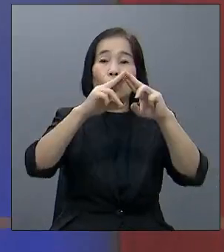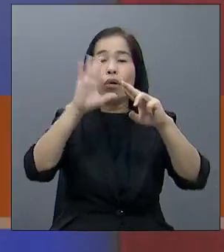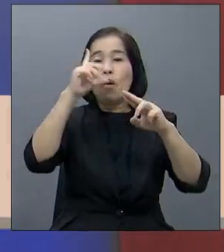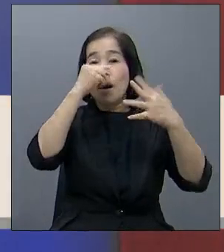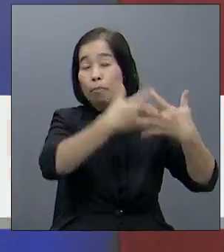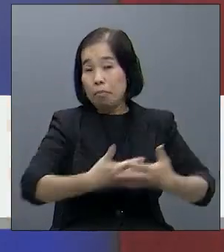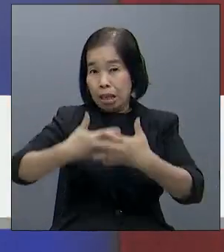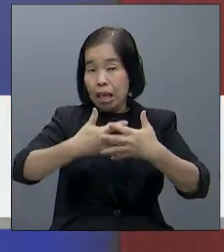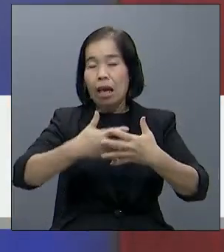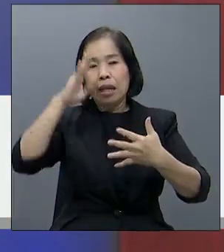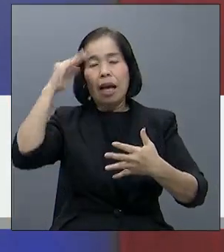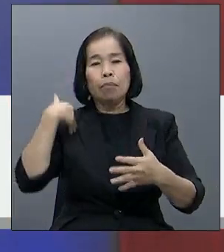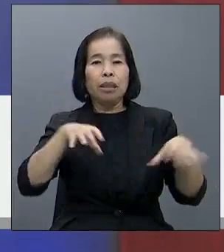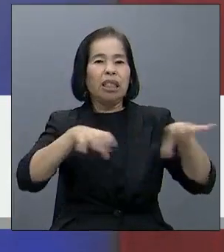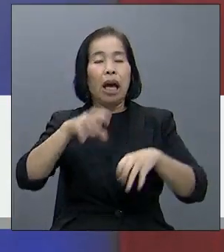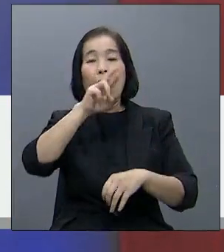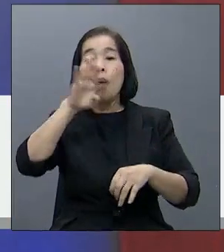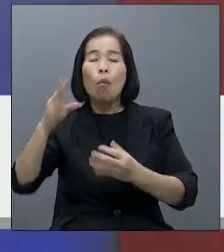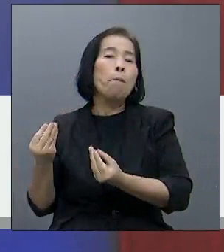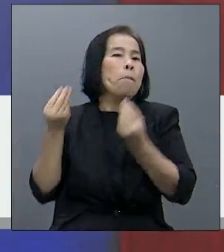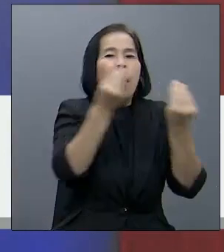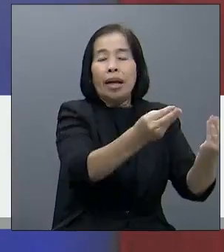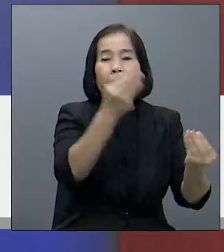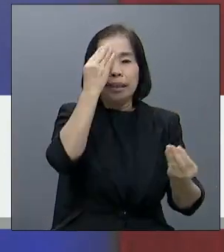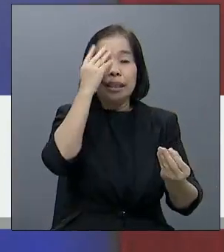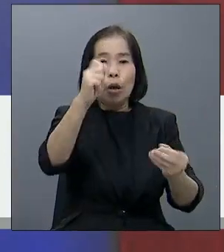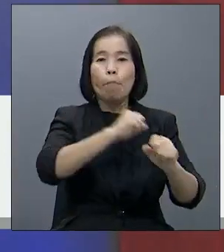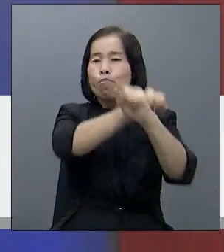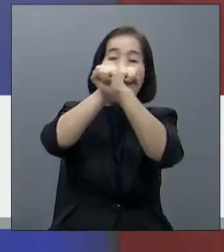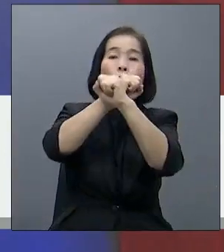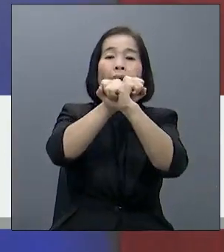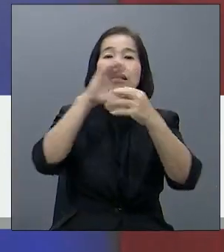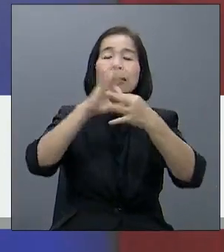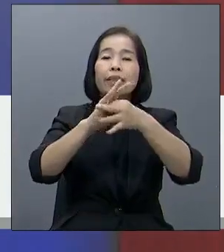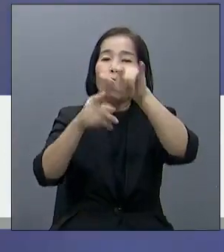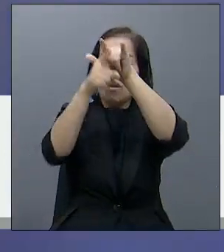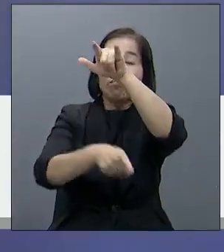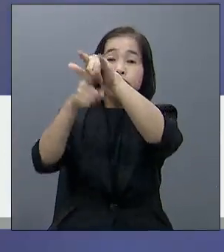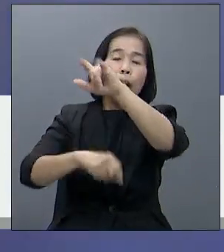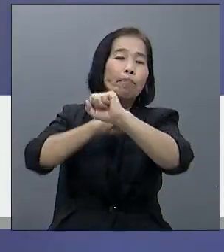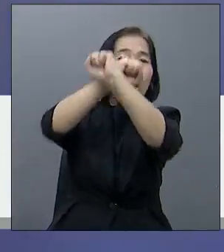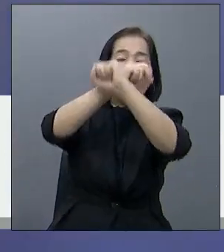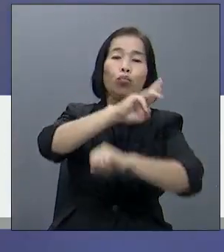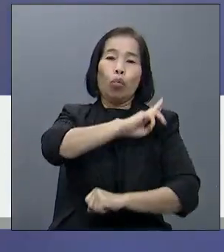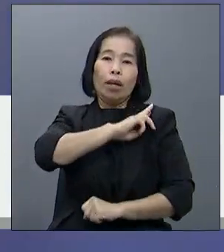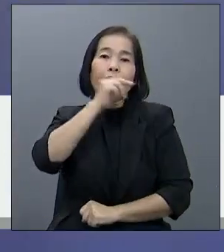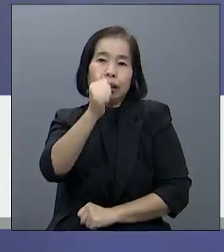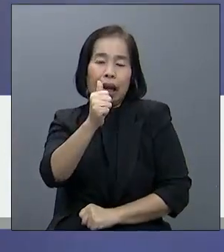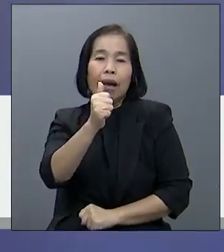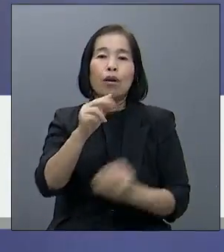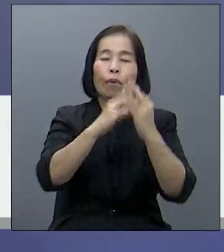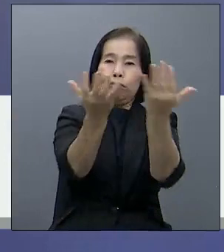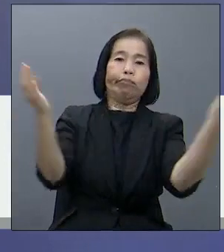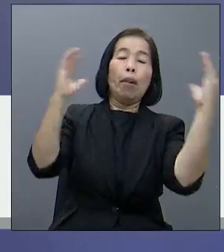เตรียมจัดส่งระบบป้องกันภัยทางอากาศไนโดมไปให้อิสราเอลอีก 2ชุดเพื่อให้อิสราเอลสามารถปกันตัวเองจากการโจมตีทางอากาศ